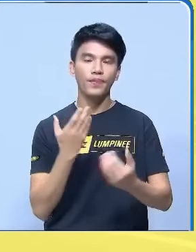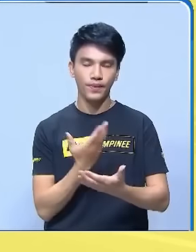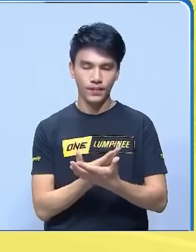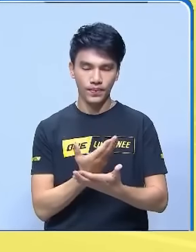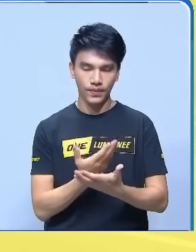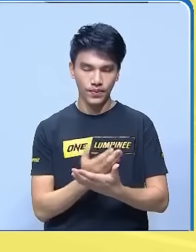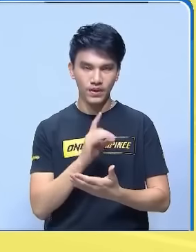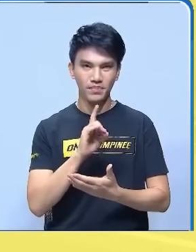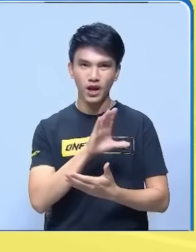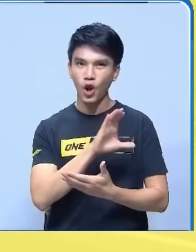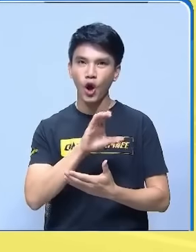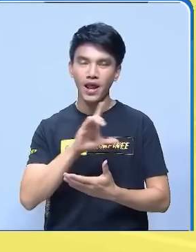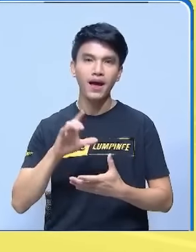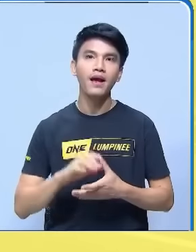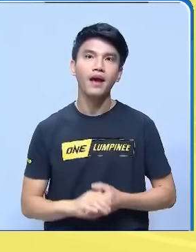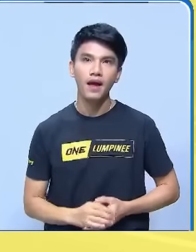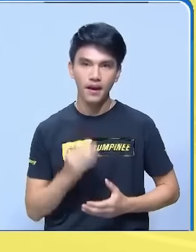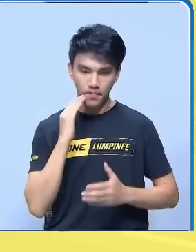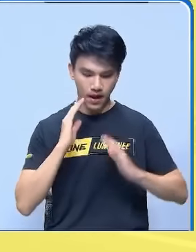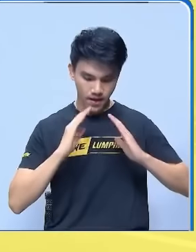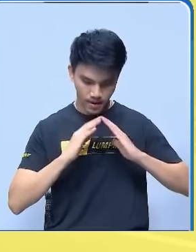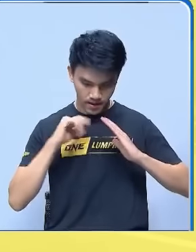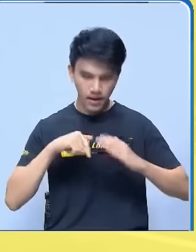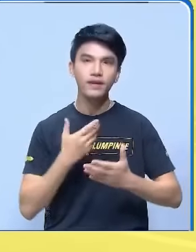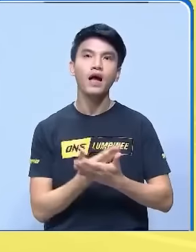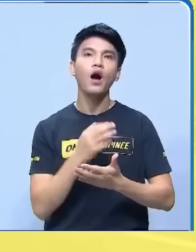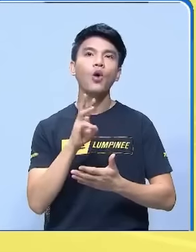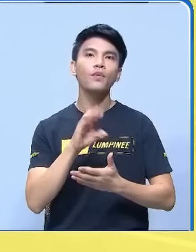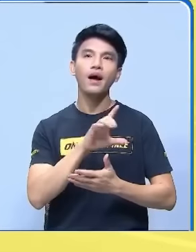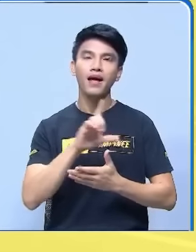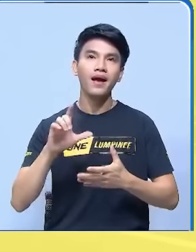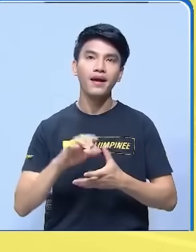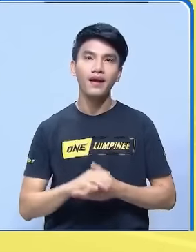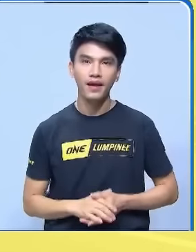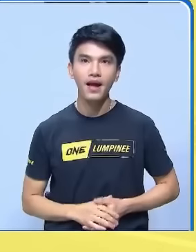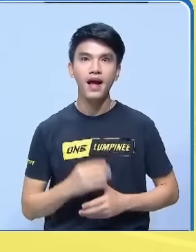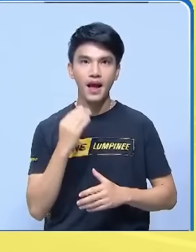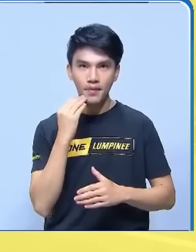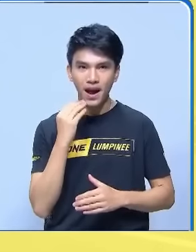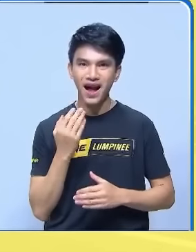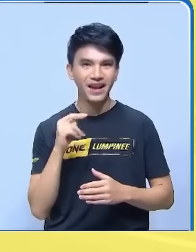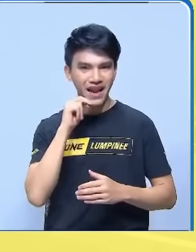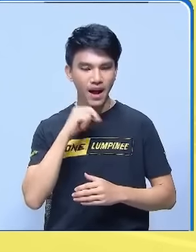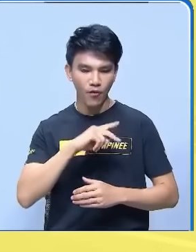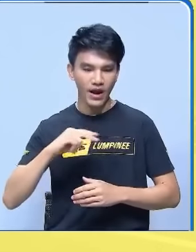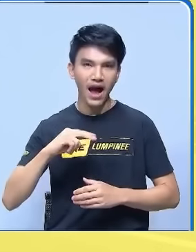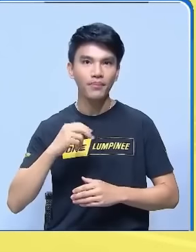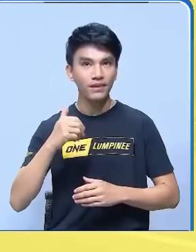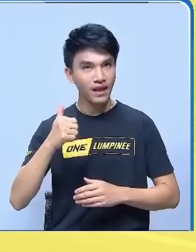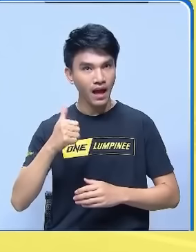เป็น100 กว่าล้านบาทมีบ้านหรูมูลค่า65 ล้านบาทและมีบ้านพูลวิลล่าราคาไม่ต่ำ